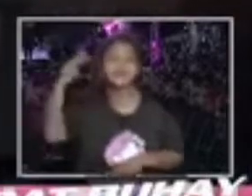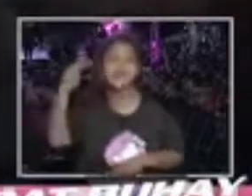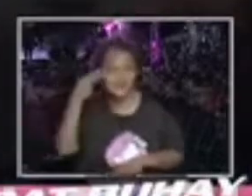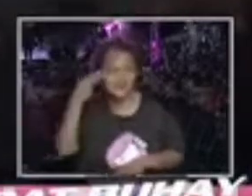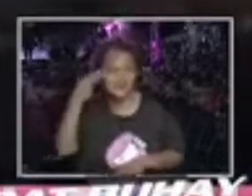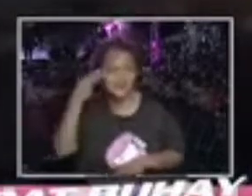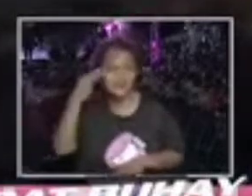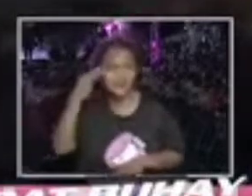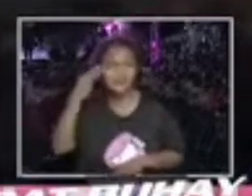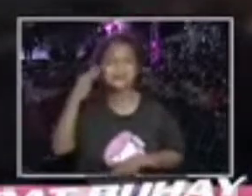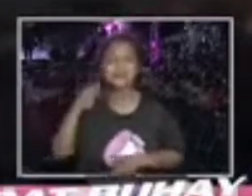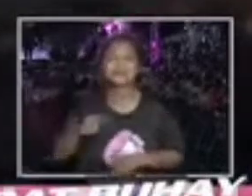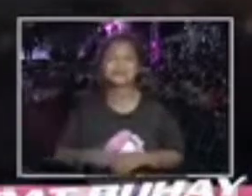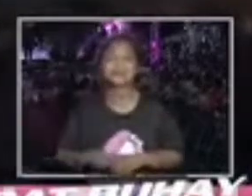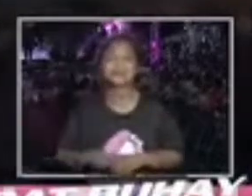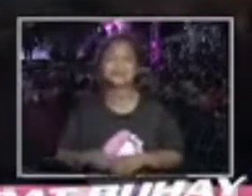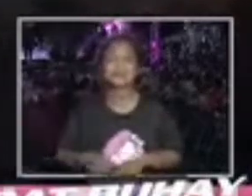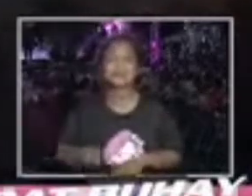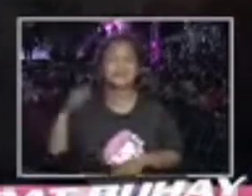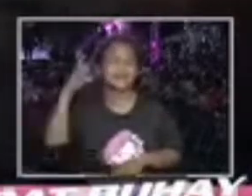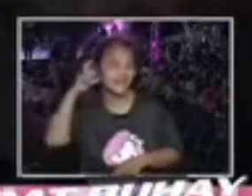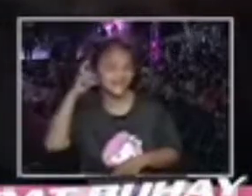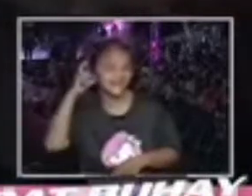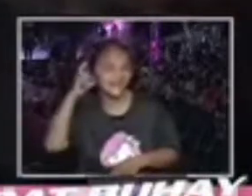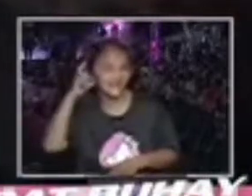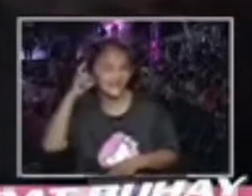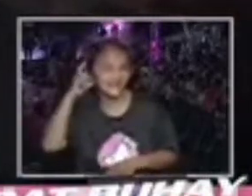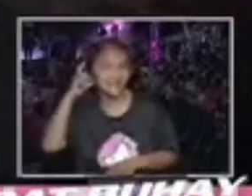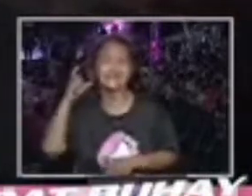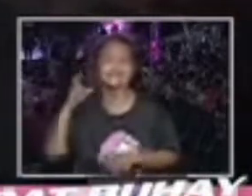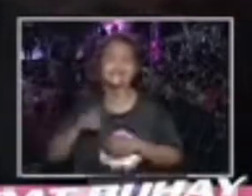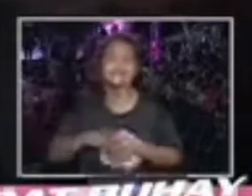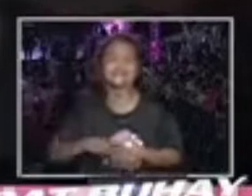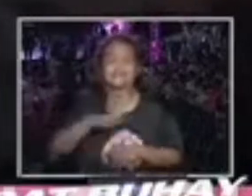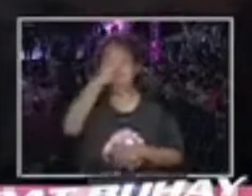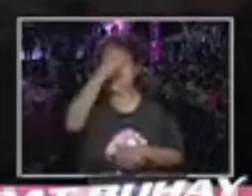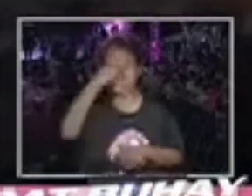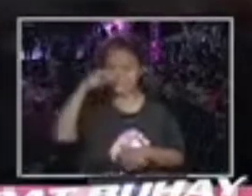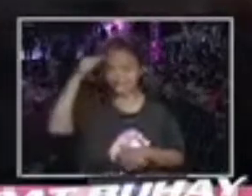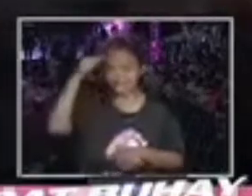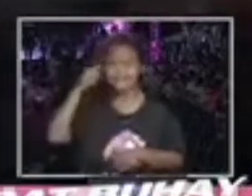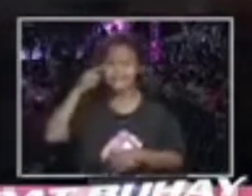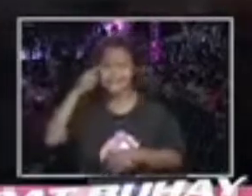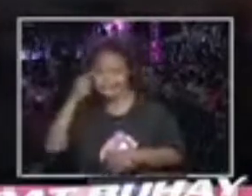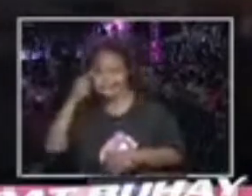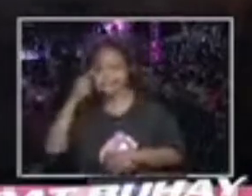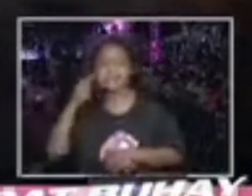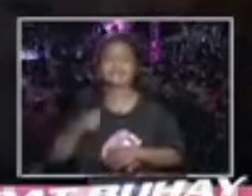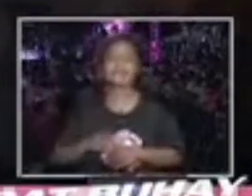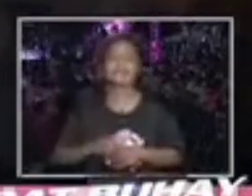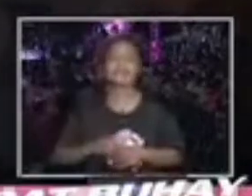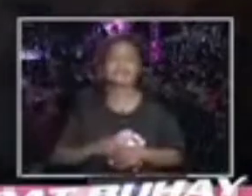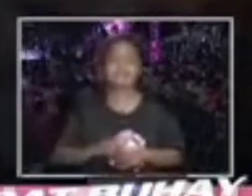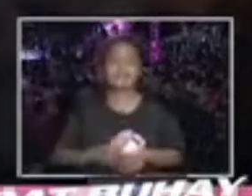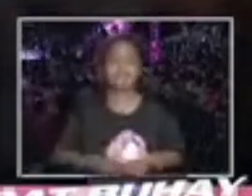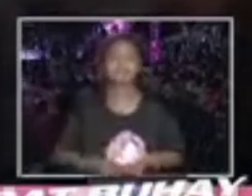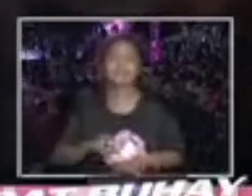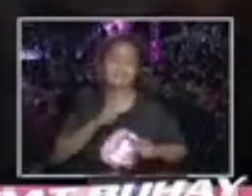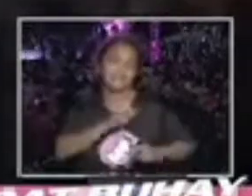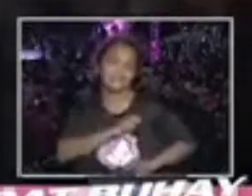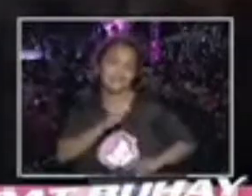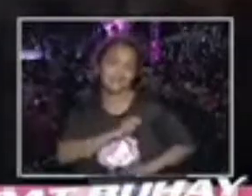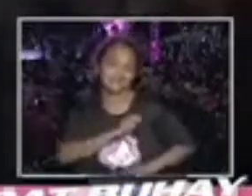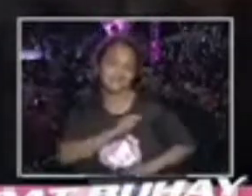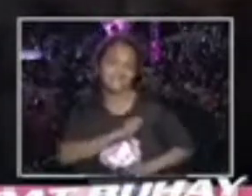Hontiveros, Alex Lacson, Sunny Matula, at Sunny Trillanes.